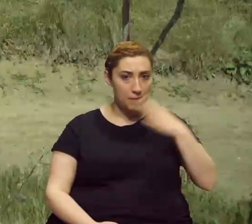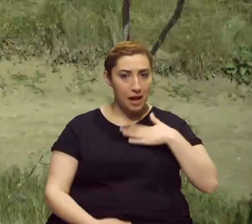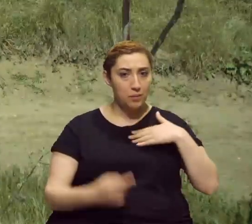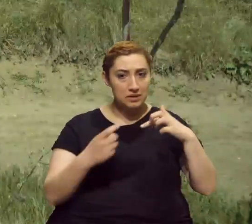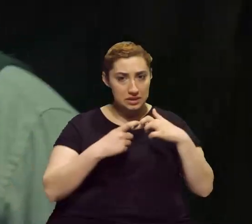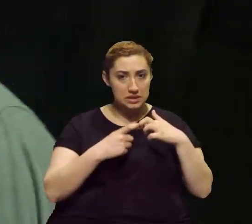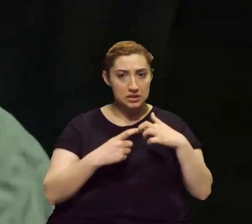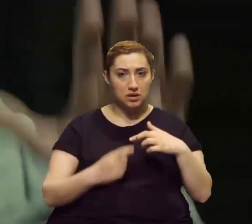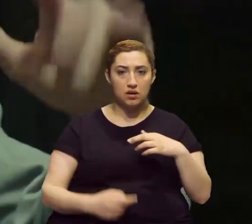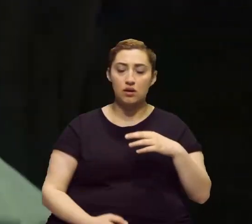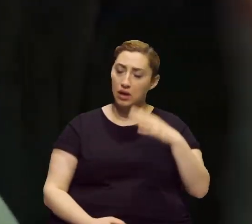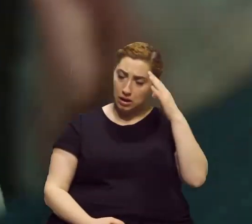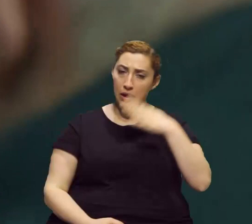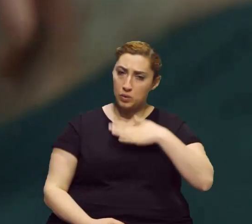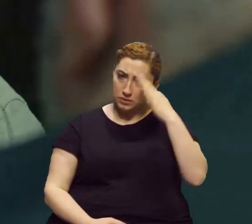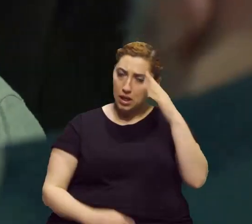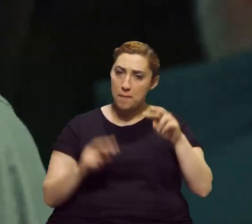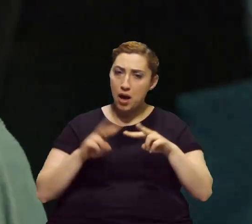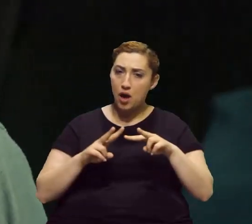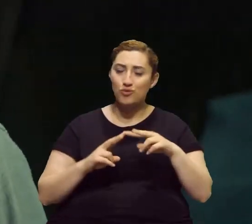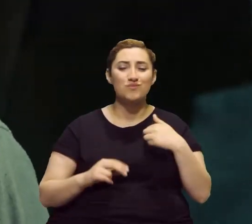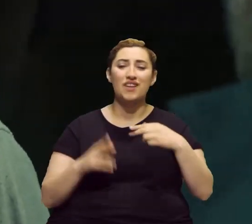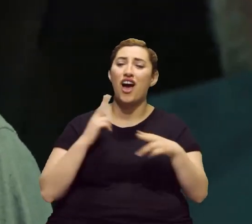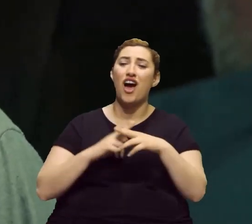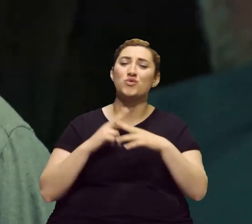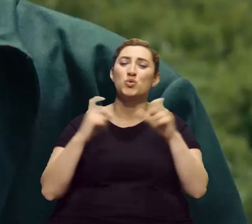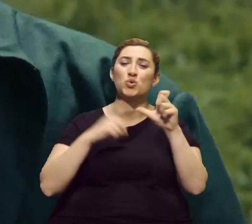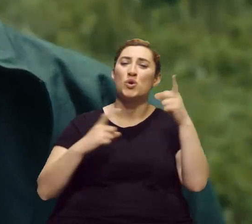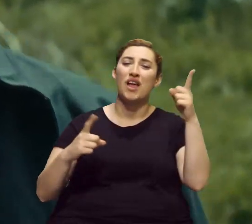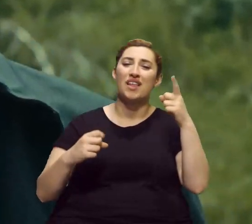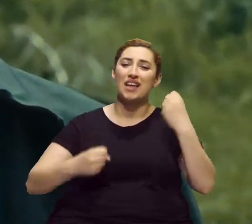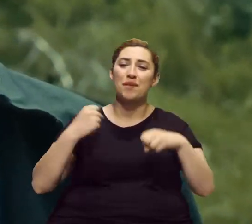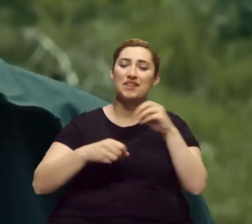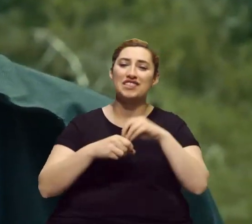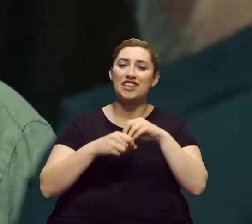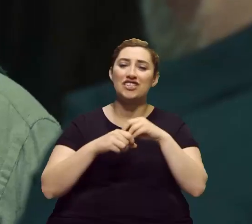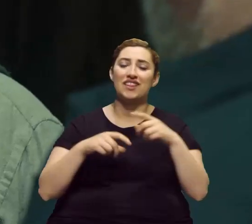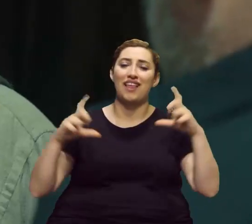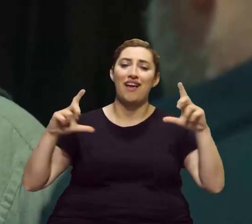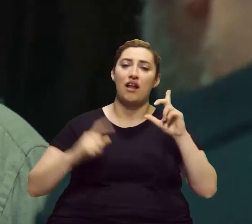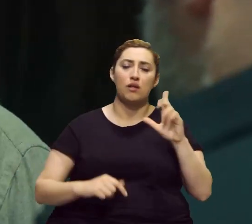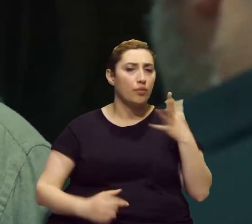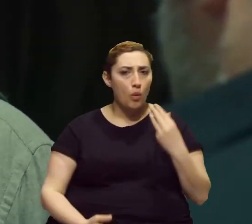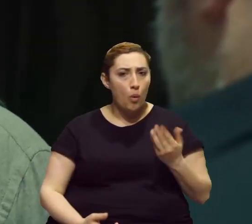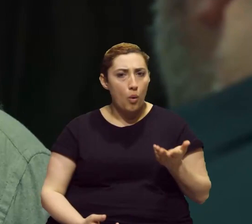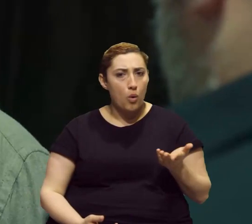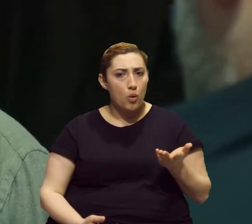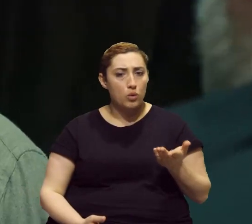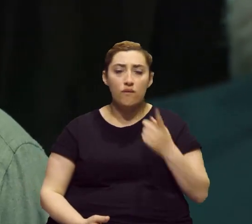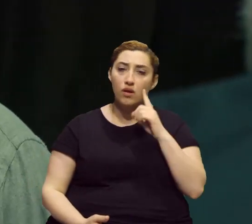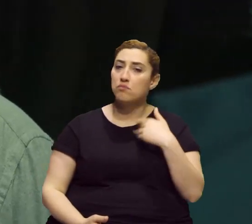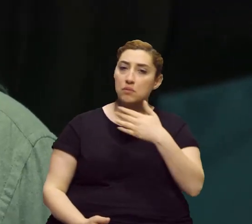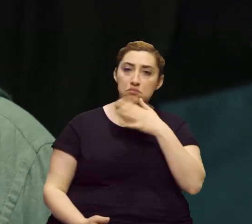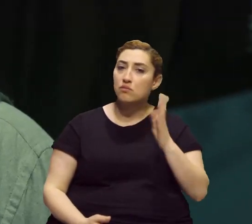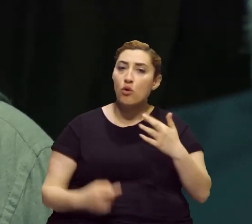Selamünaleyküm Rıza. Ve aleykümselam Mahmut. Bize acilen sultanımızın landonu için tekerlek lazım. Ne oldu tekerleğe?